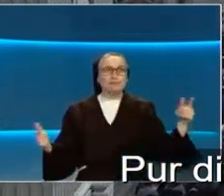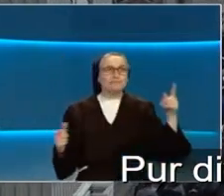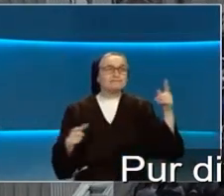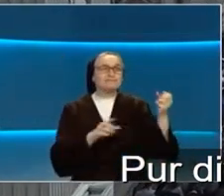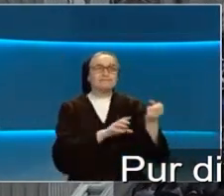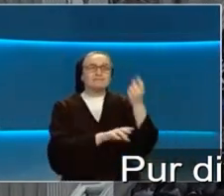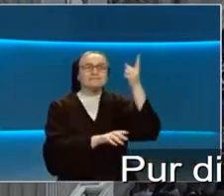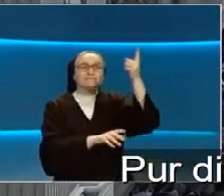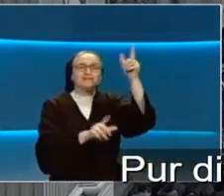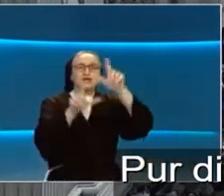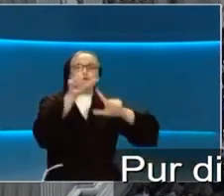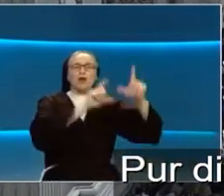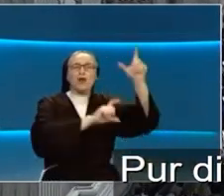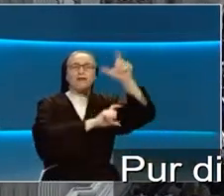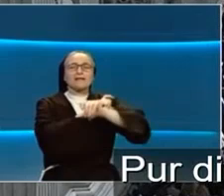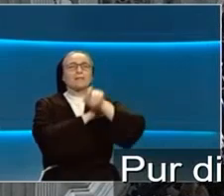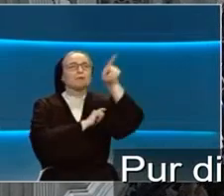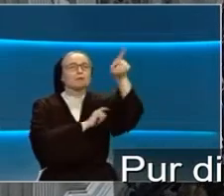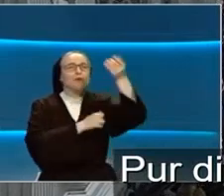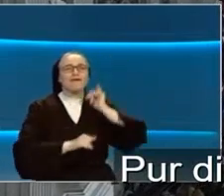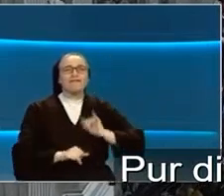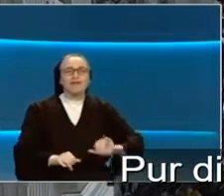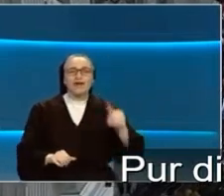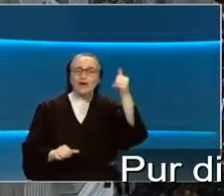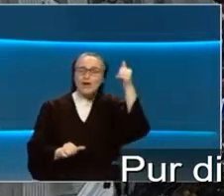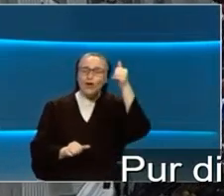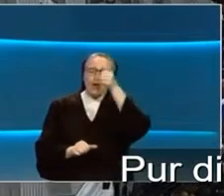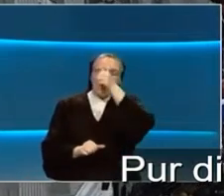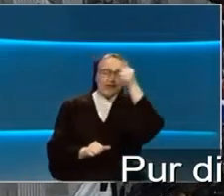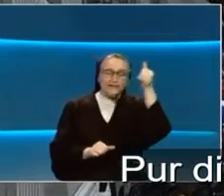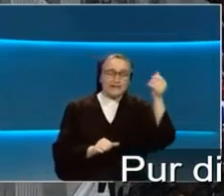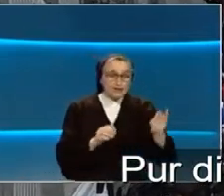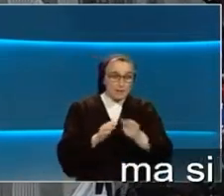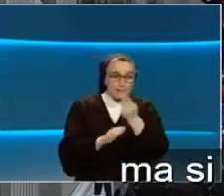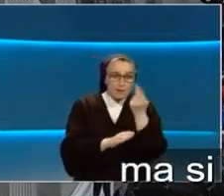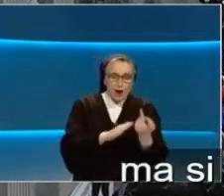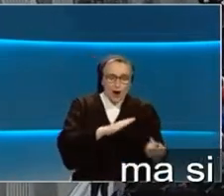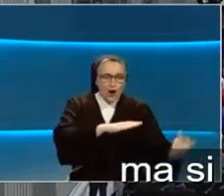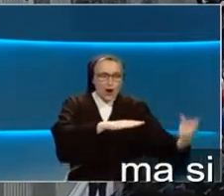Seius, Lucifer matutinus